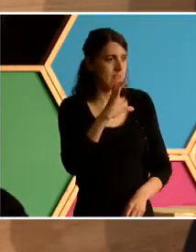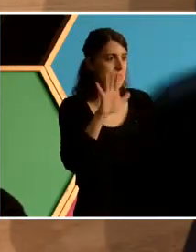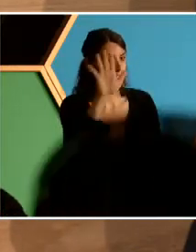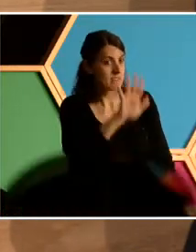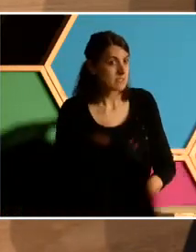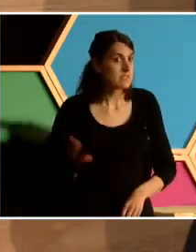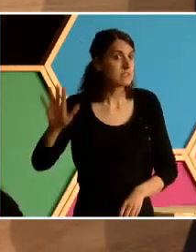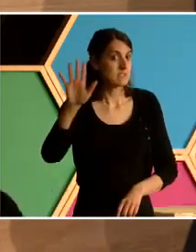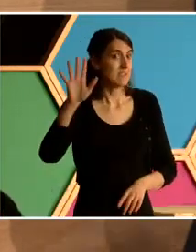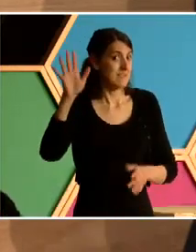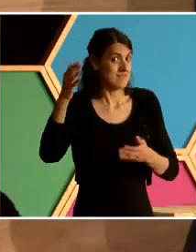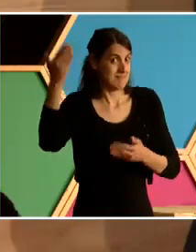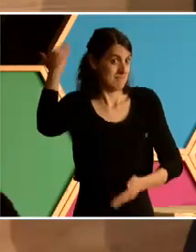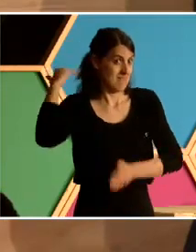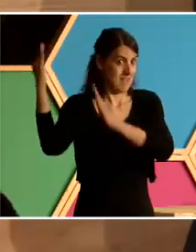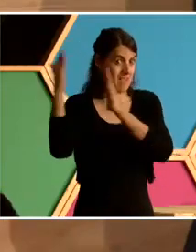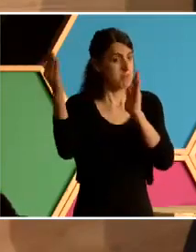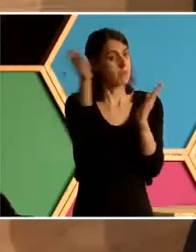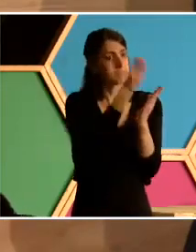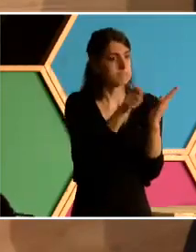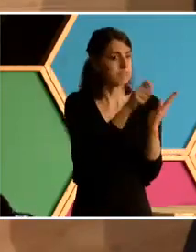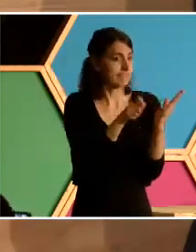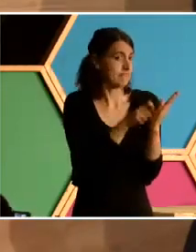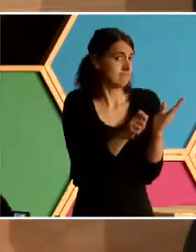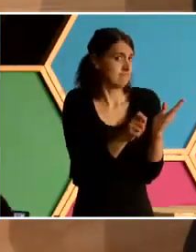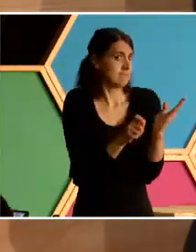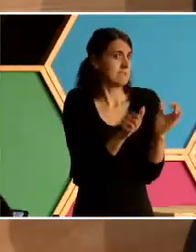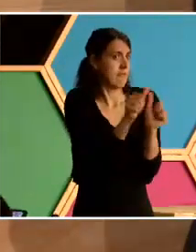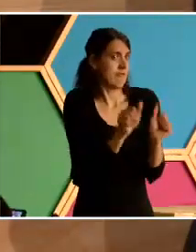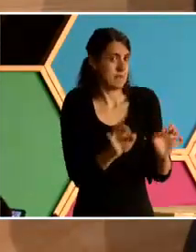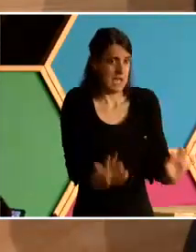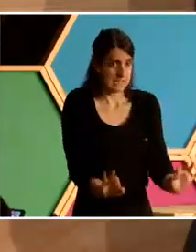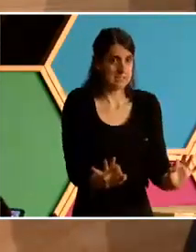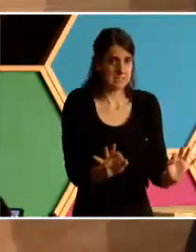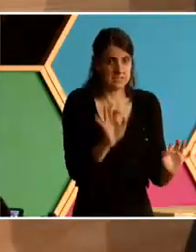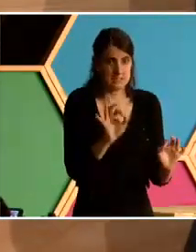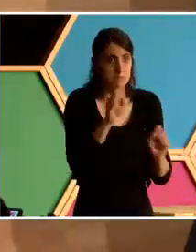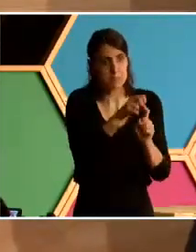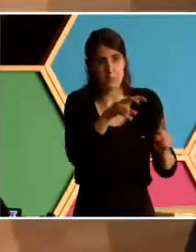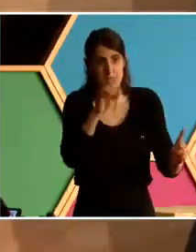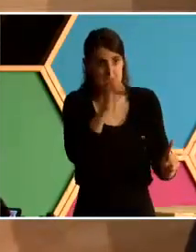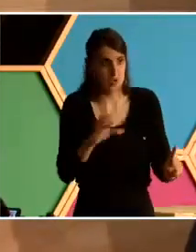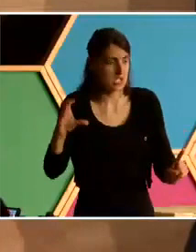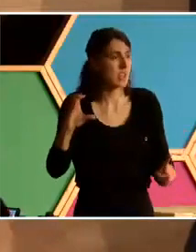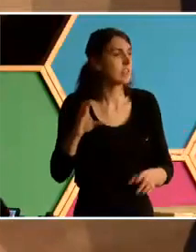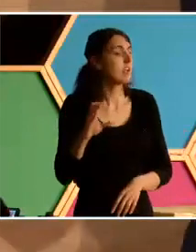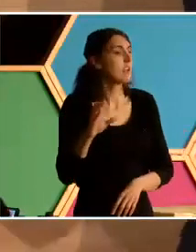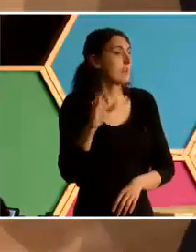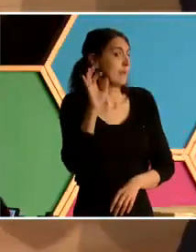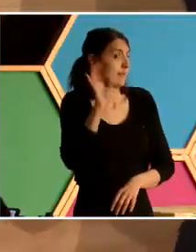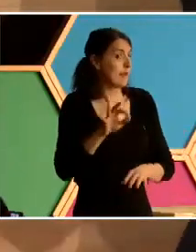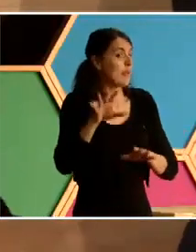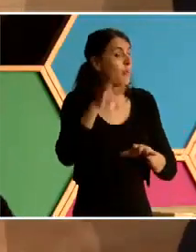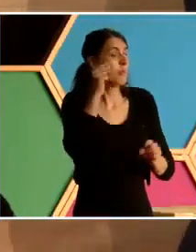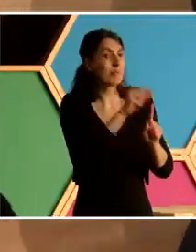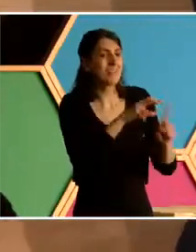què es va redactar en aquell moment, potser no podia ser d'altra forma, però allò que podrien dir els imperis colonials marcaven el pensament